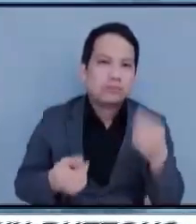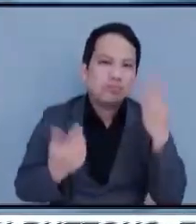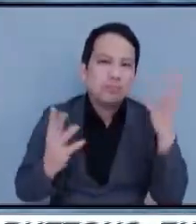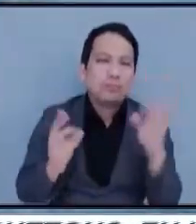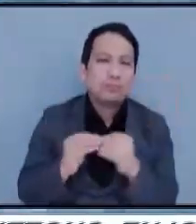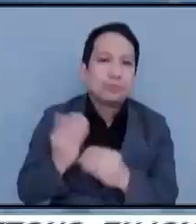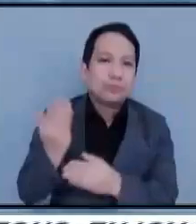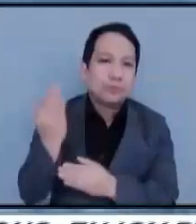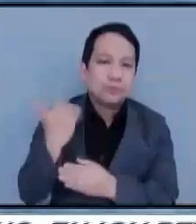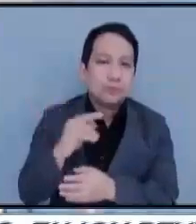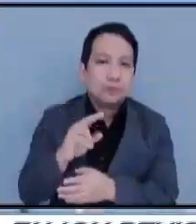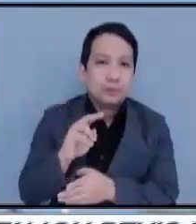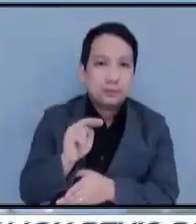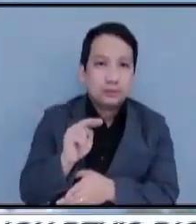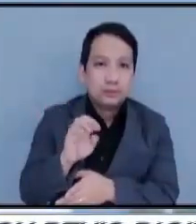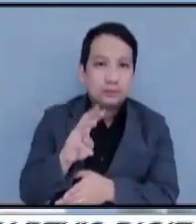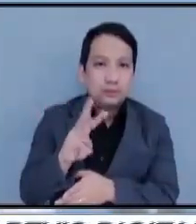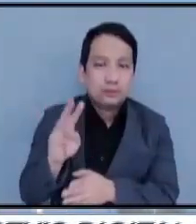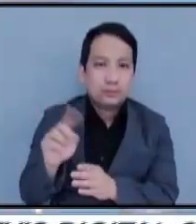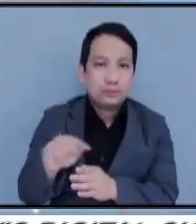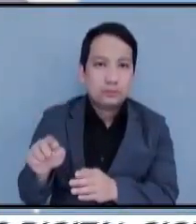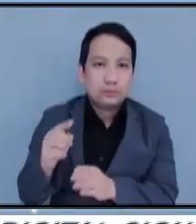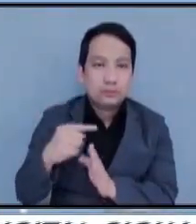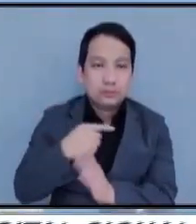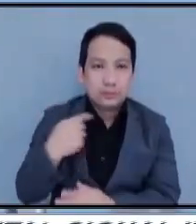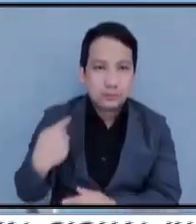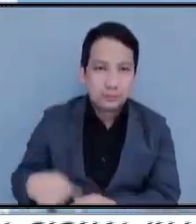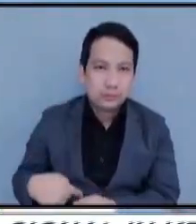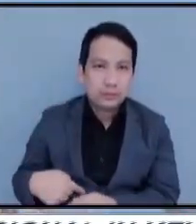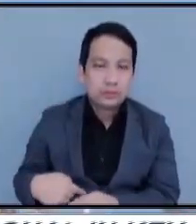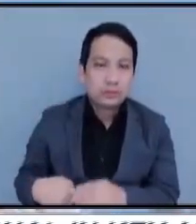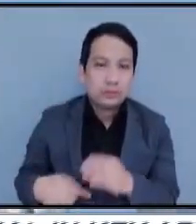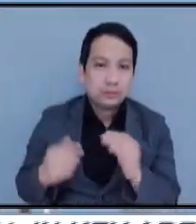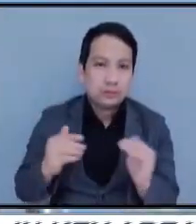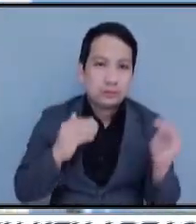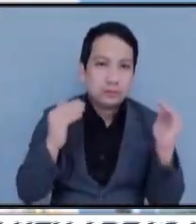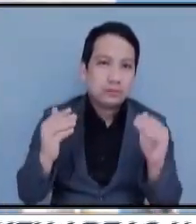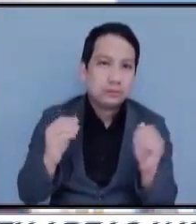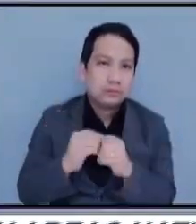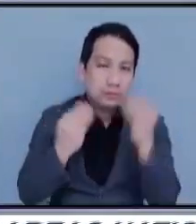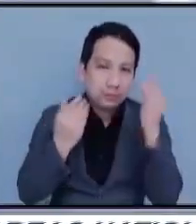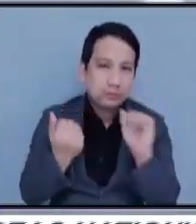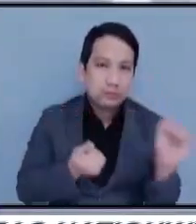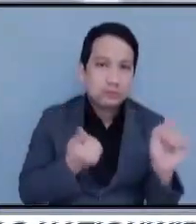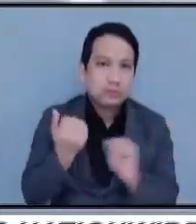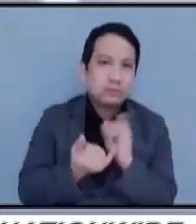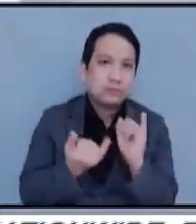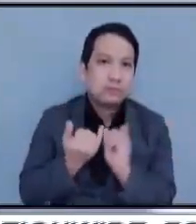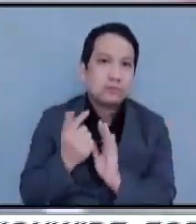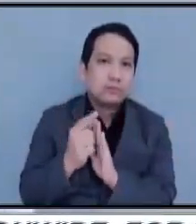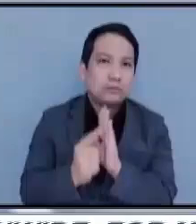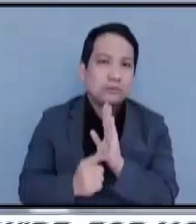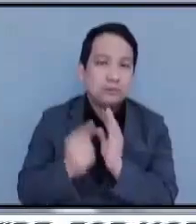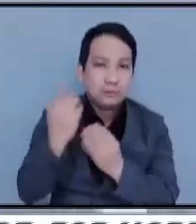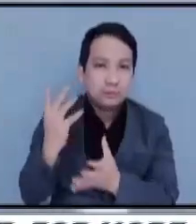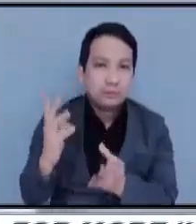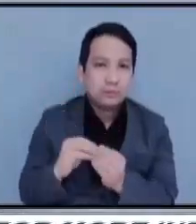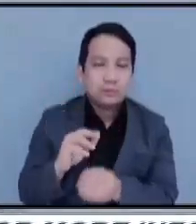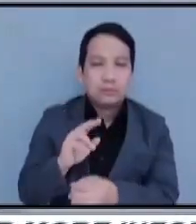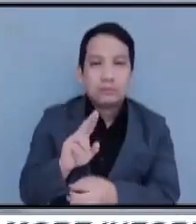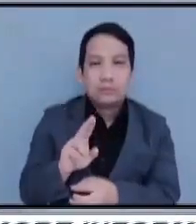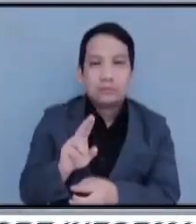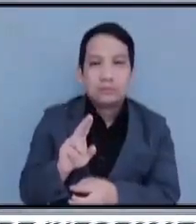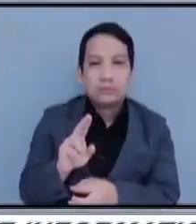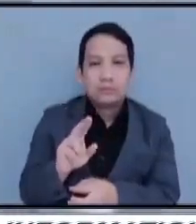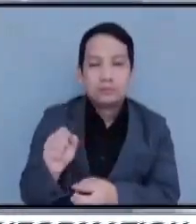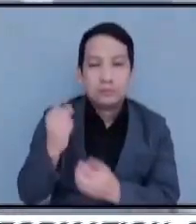New Zealand sa China sa nang de-escalation at pagsunod sa international law, partikular ang United Nations Convention